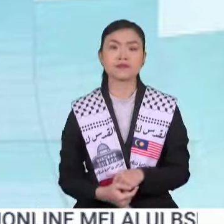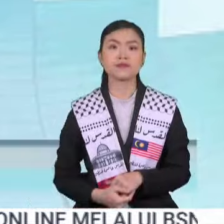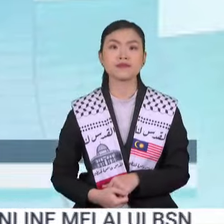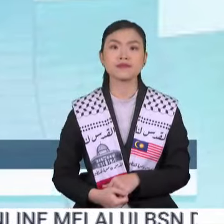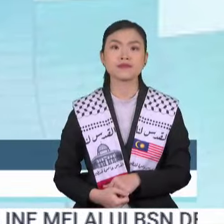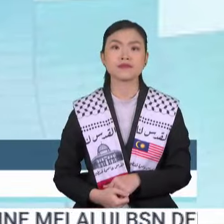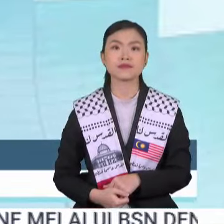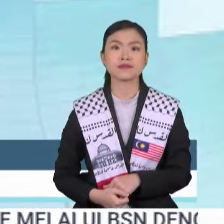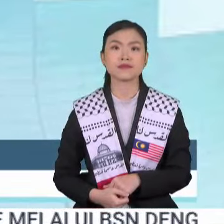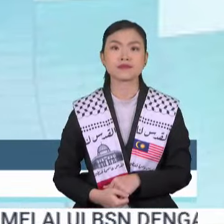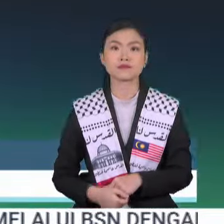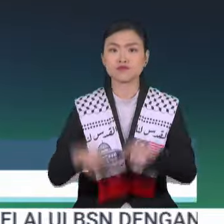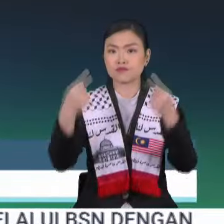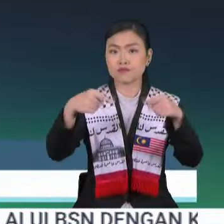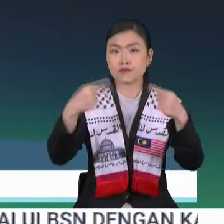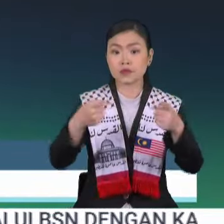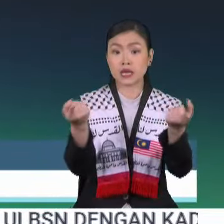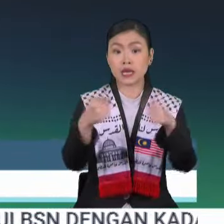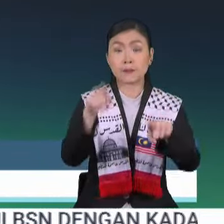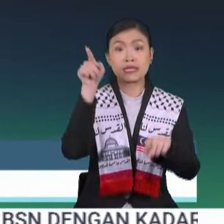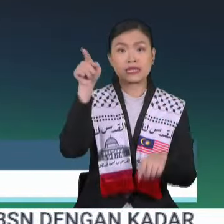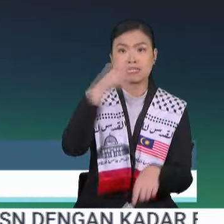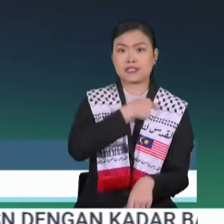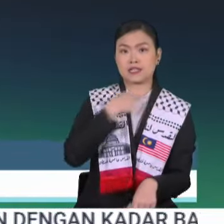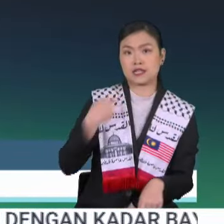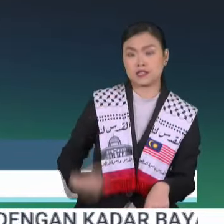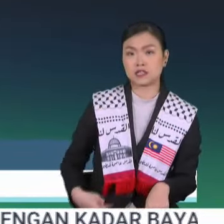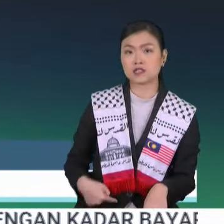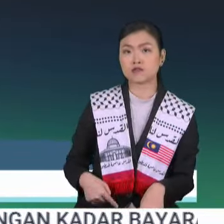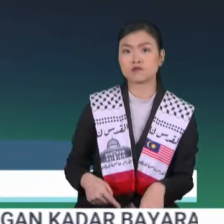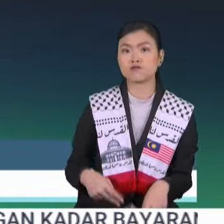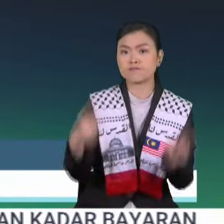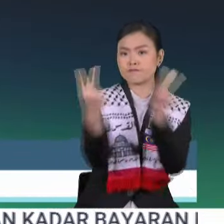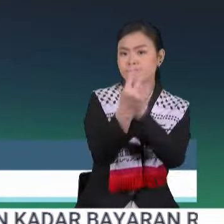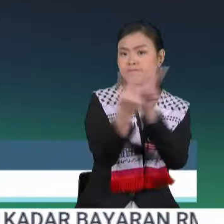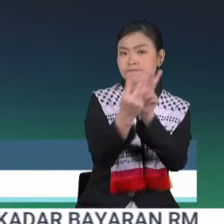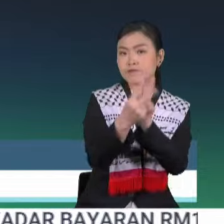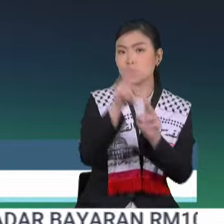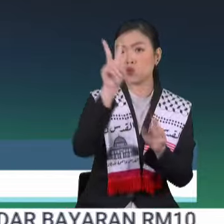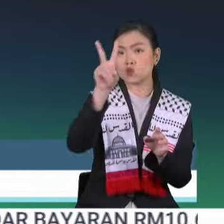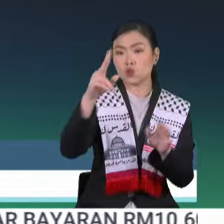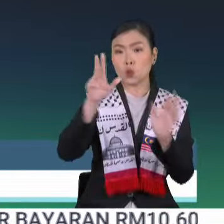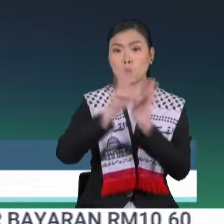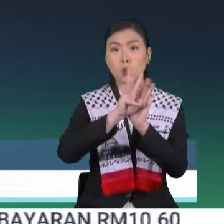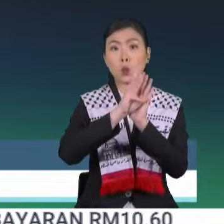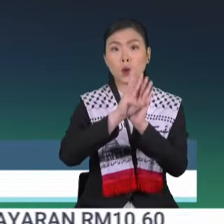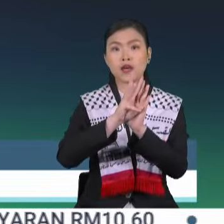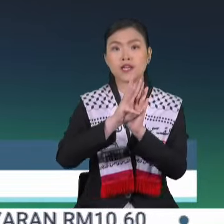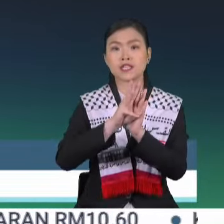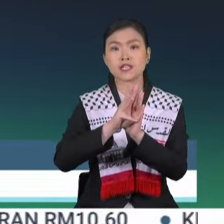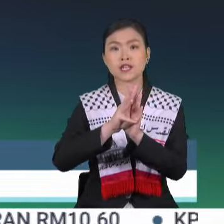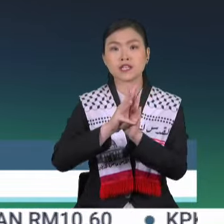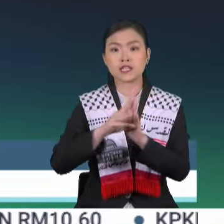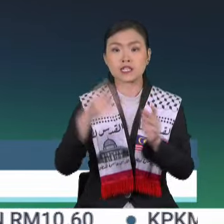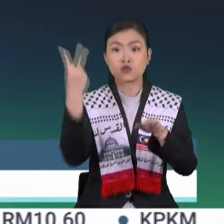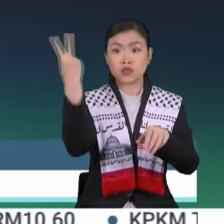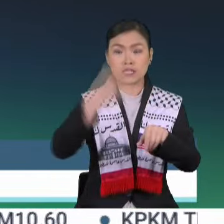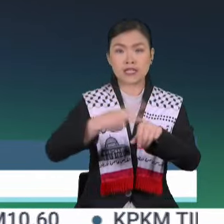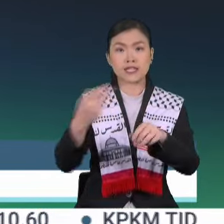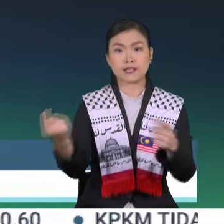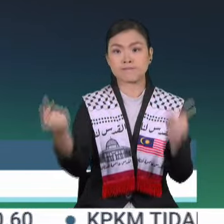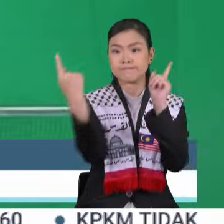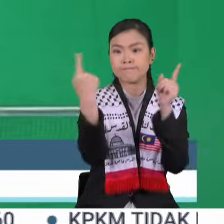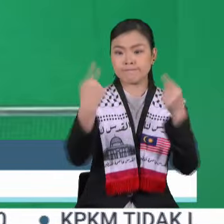Chang. Aksi yang berlangsung di Ningbo, China itu menyaksikan pertembungan dua wakil itu menjadi pertemuan kedua selepas aksi